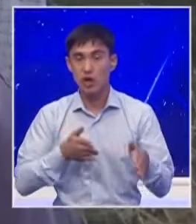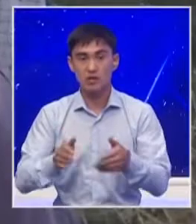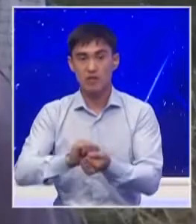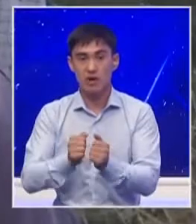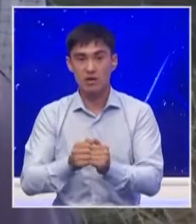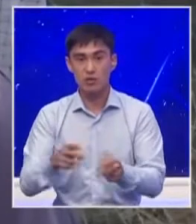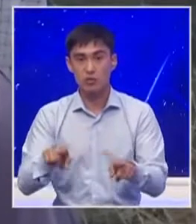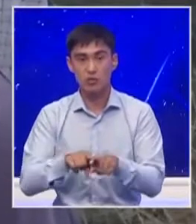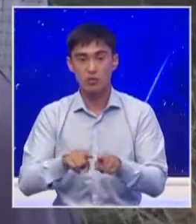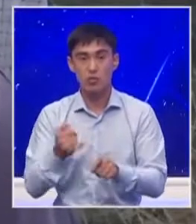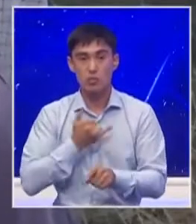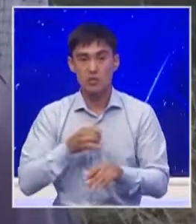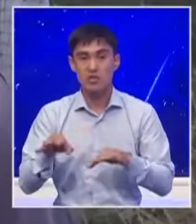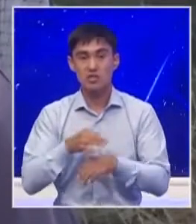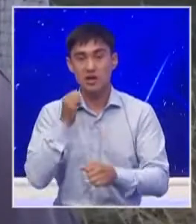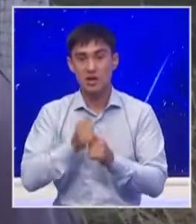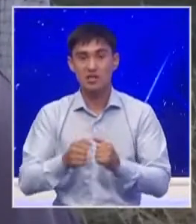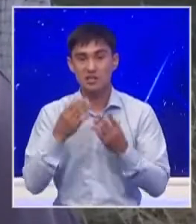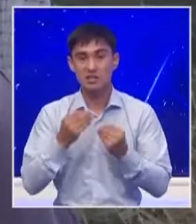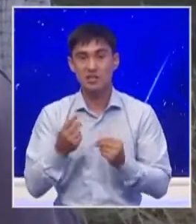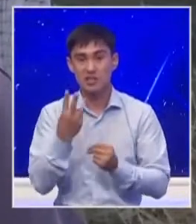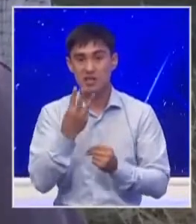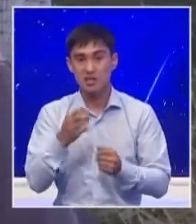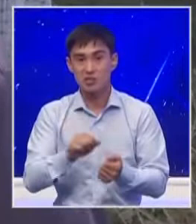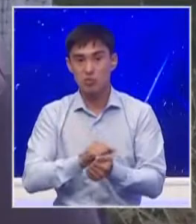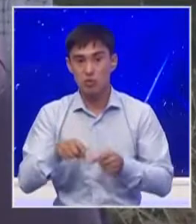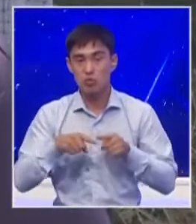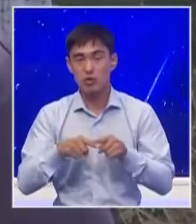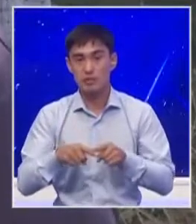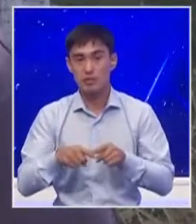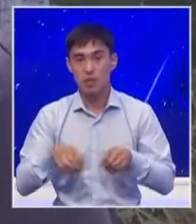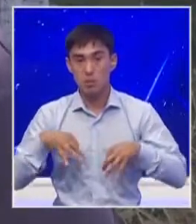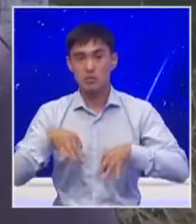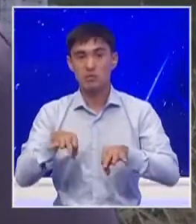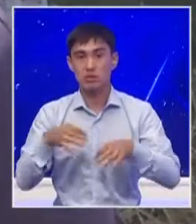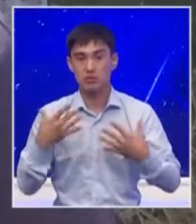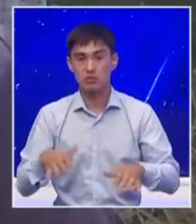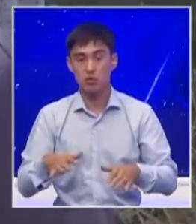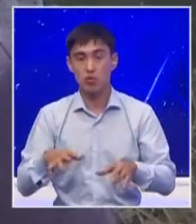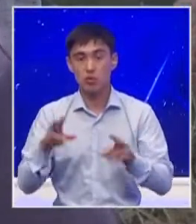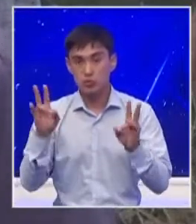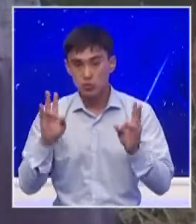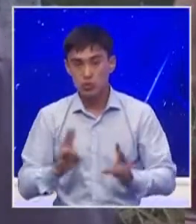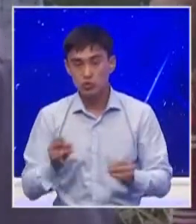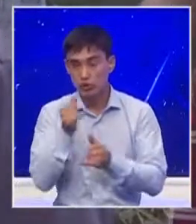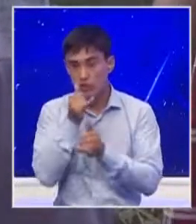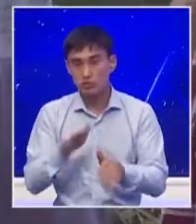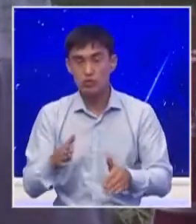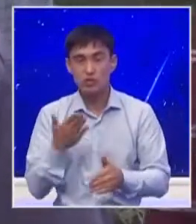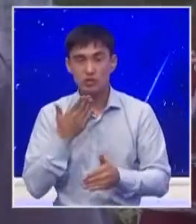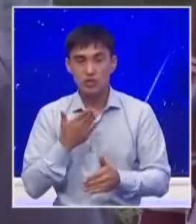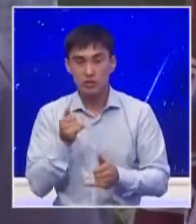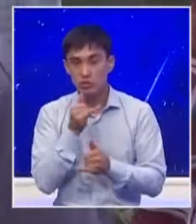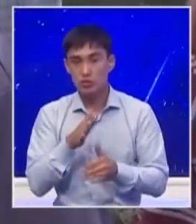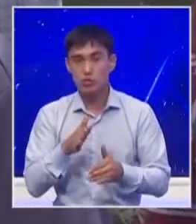тоже вот у меня жена калязин три раза полы моет но сильно проедет все ночью вообще невозможно дышать на